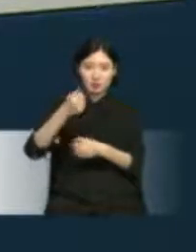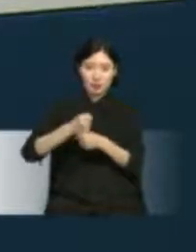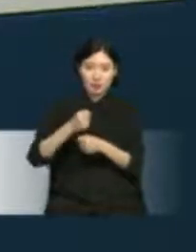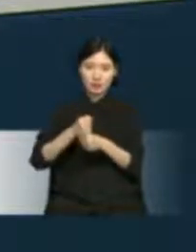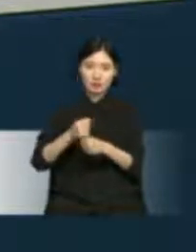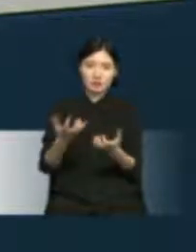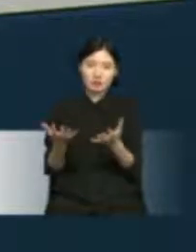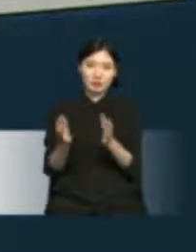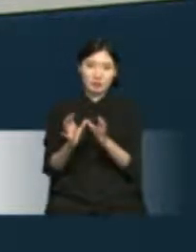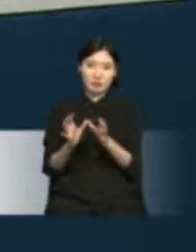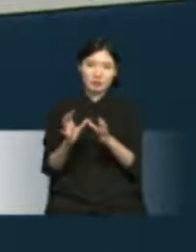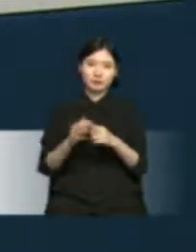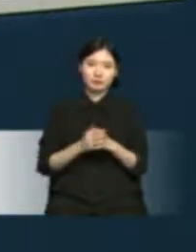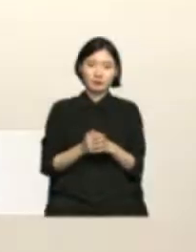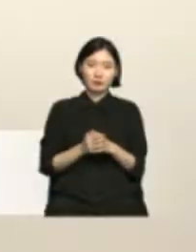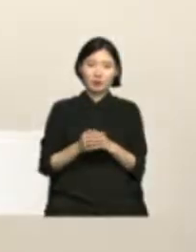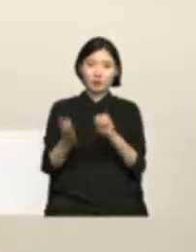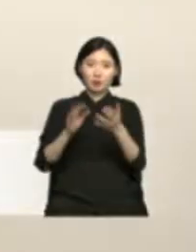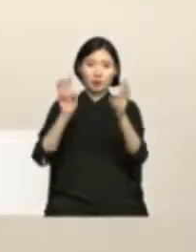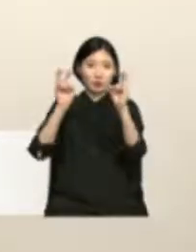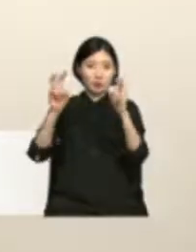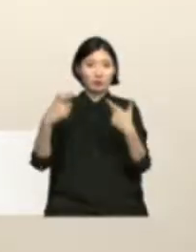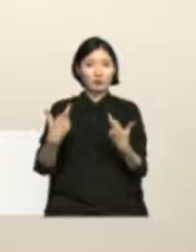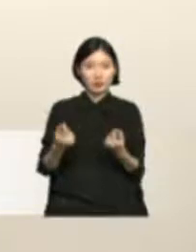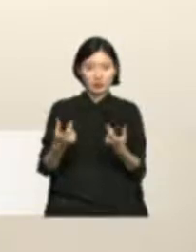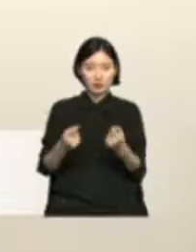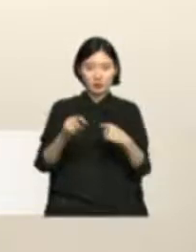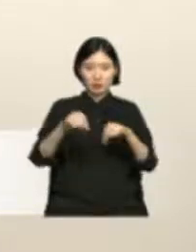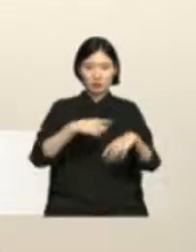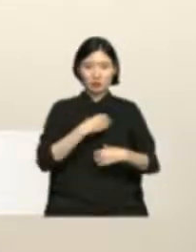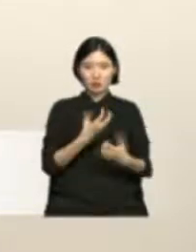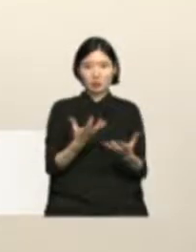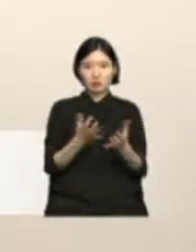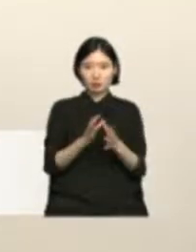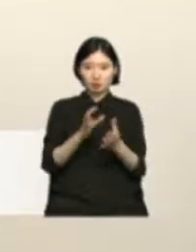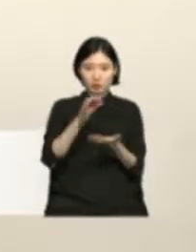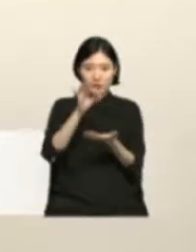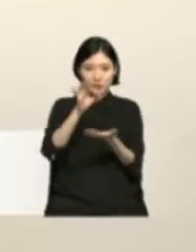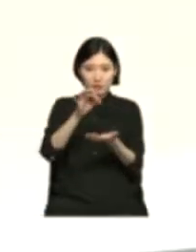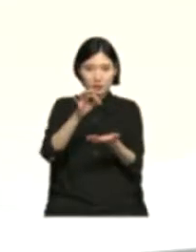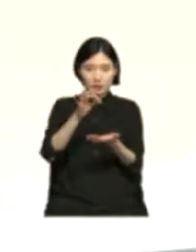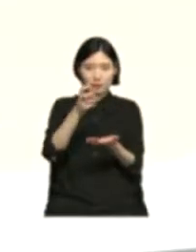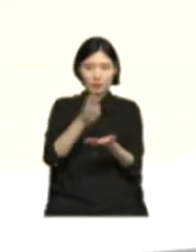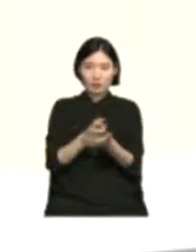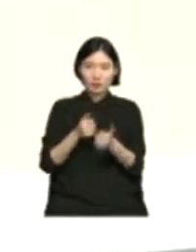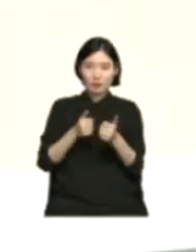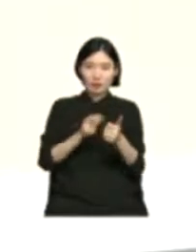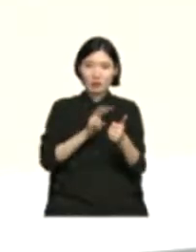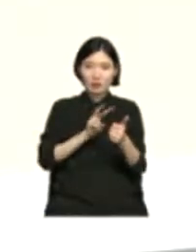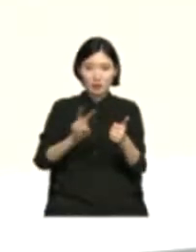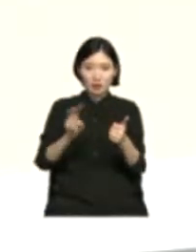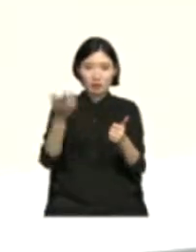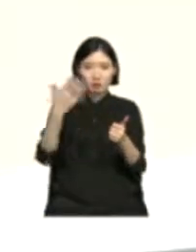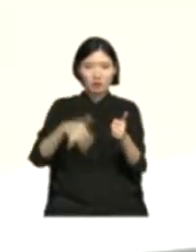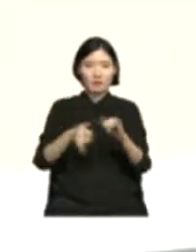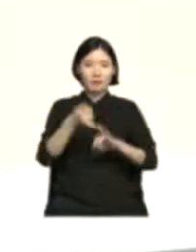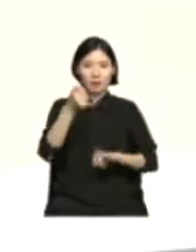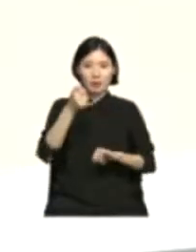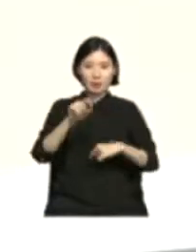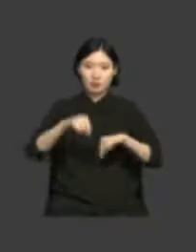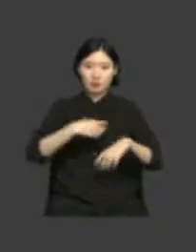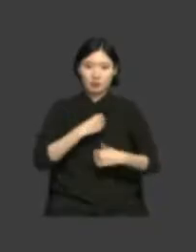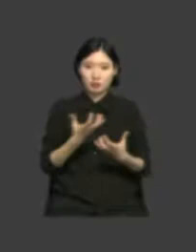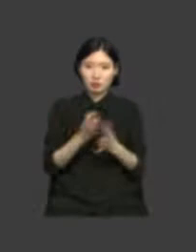지방 출자 출연 기관 의 경우 공격과 같이 행정안전부의 예산 시침을 따라야 하지만 이를 어긴 겁니다 행안부